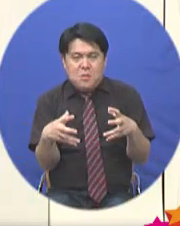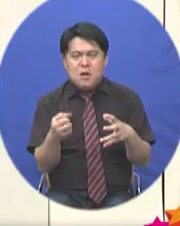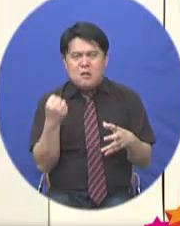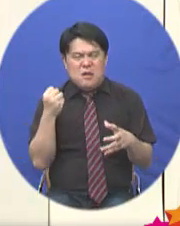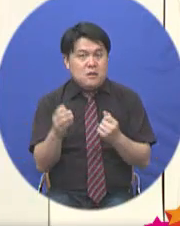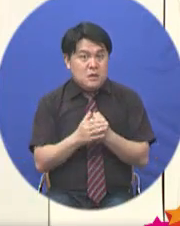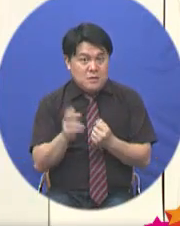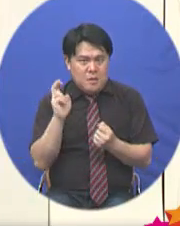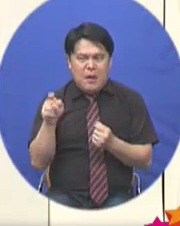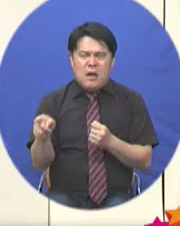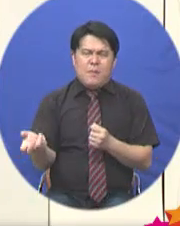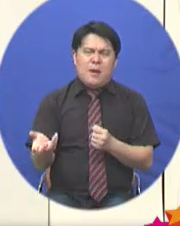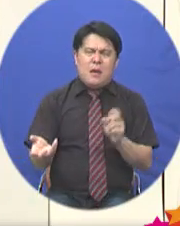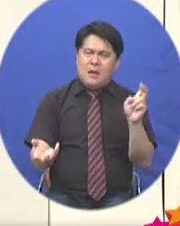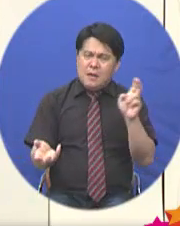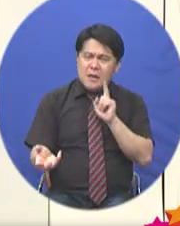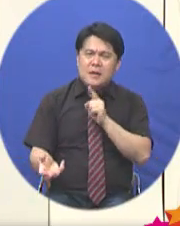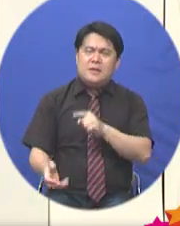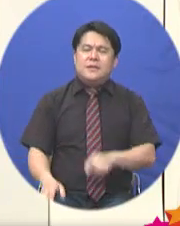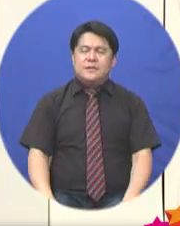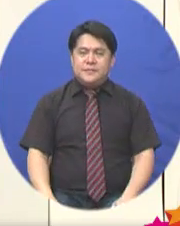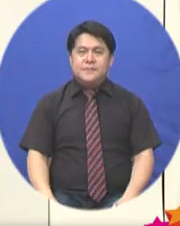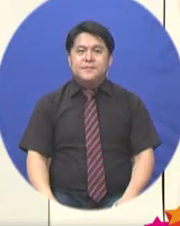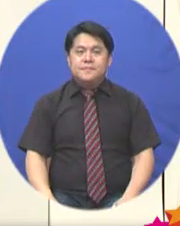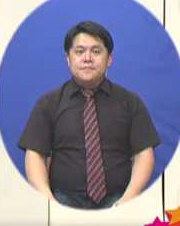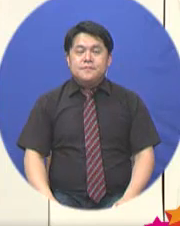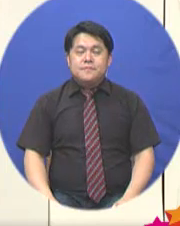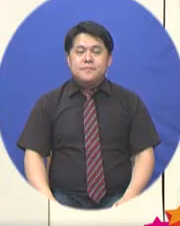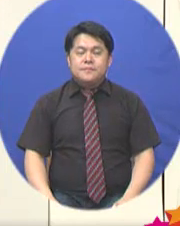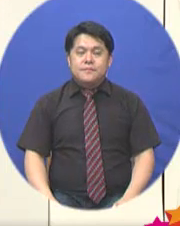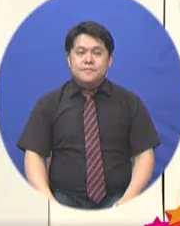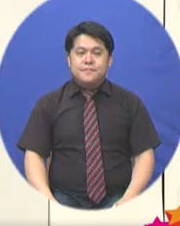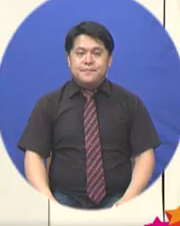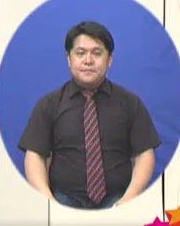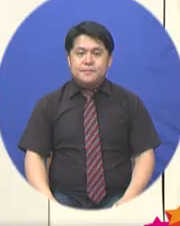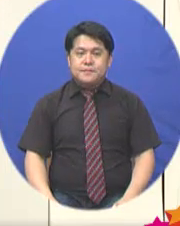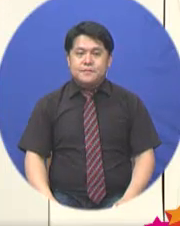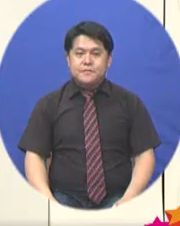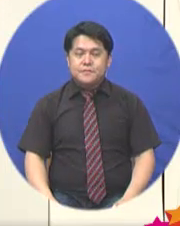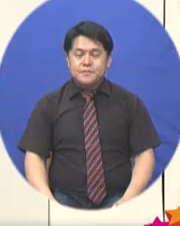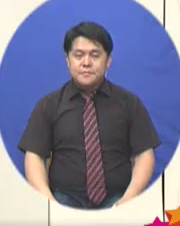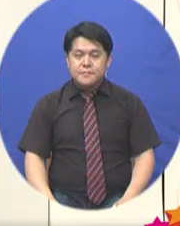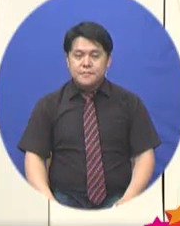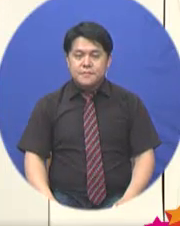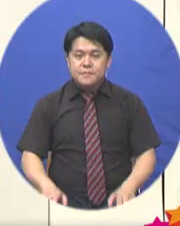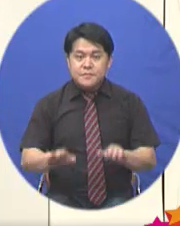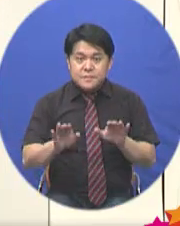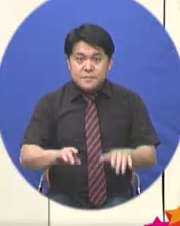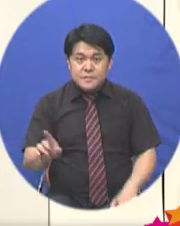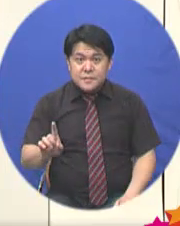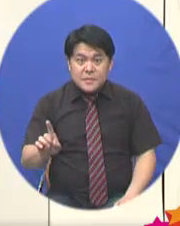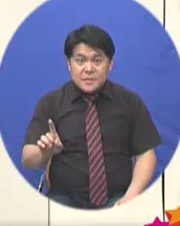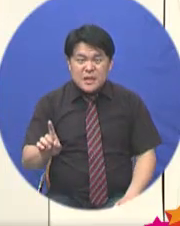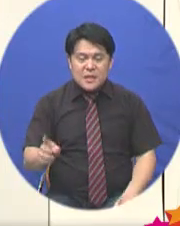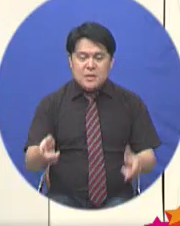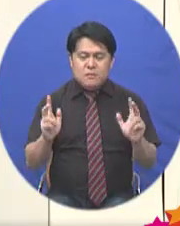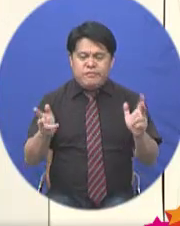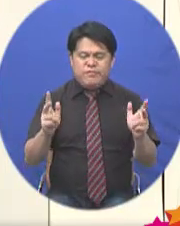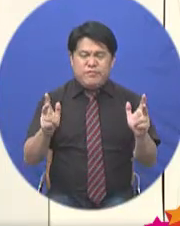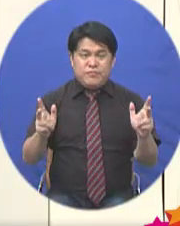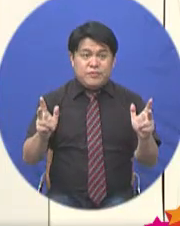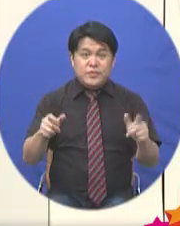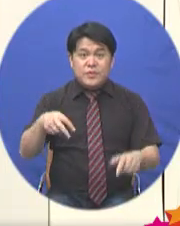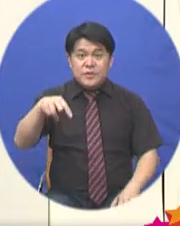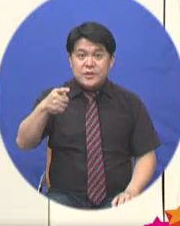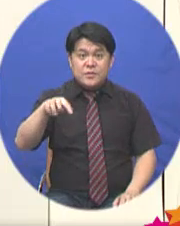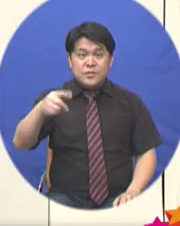게 영향이 있는 것 같아요. 이런 네. 날 그 요즘에 안 그래도 한국에는 그 제습기 같은 걸 많이 돌리기도 하더라고요. 네네네, 특히